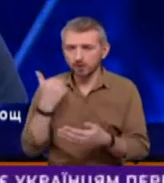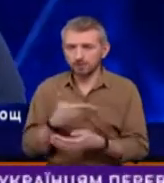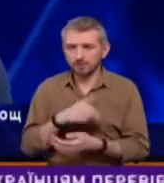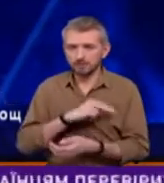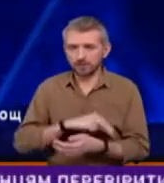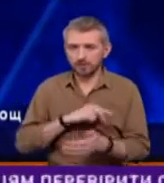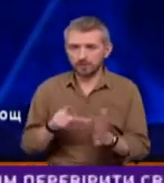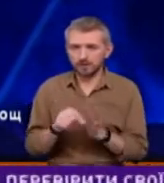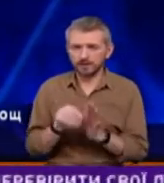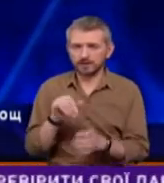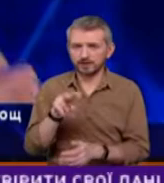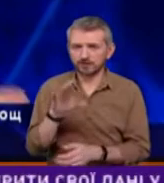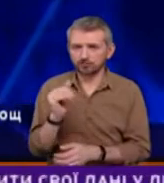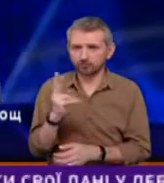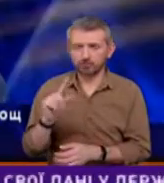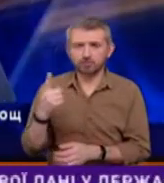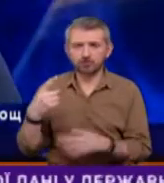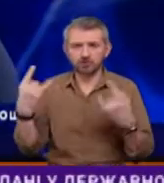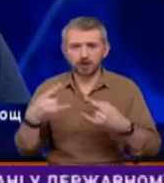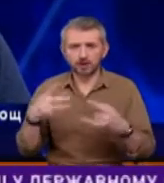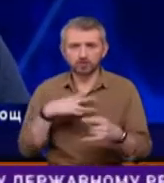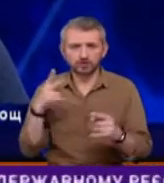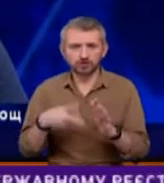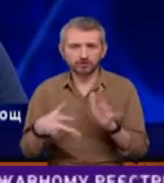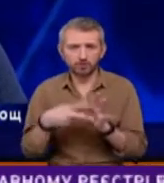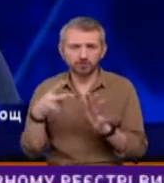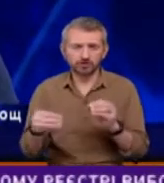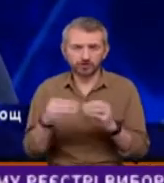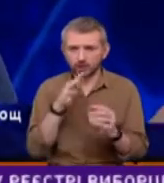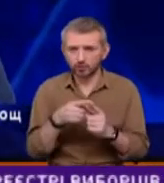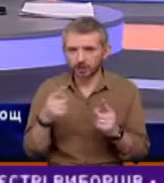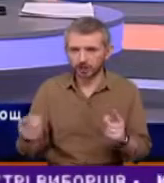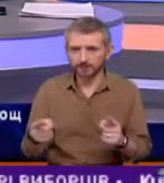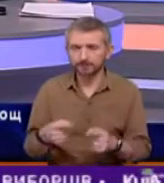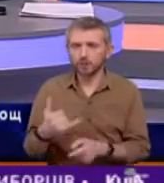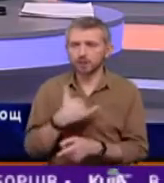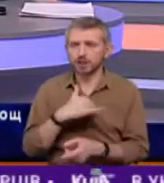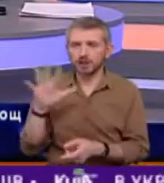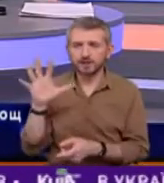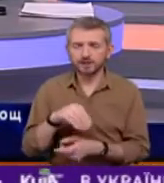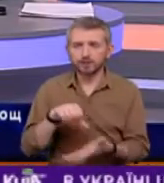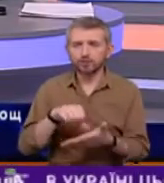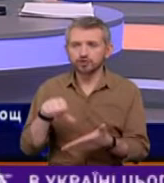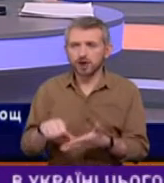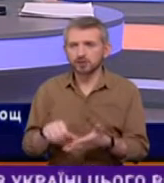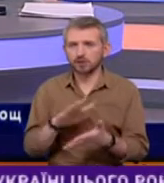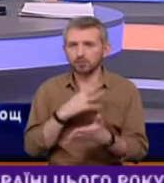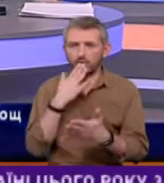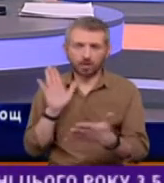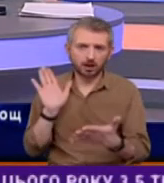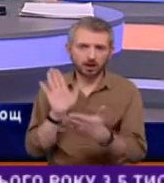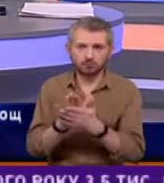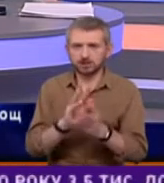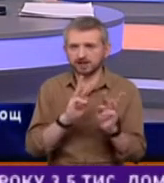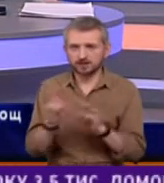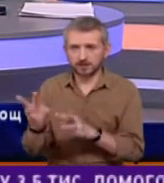там з Василем Мілощуком на першому каналі, це був 2008-2010 роки, в нас всі учасники висіли на сайті. Це на